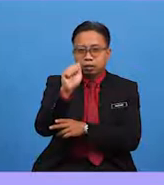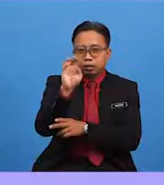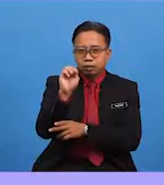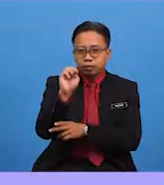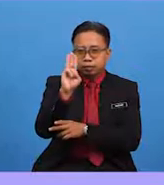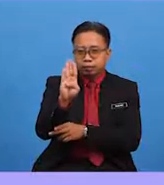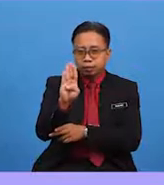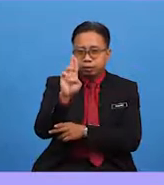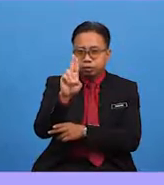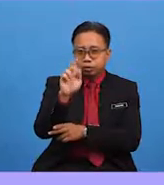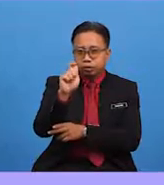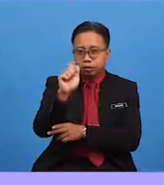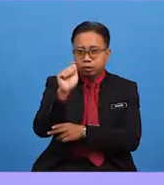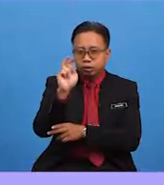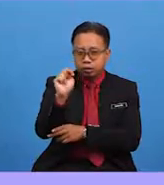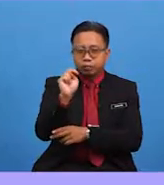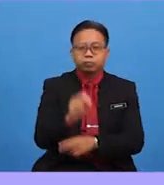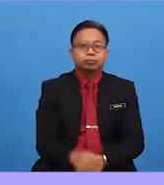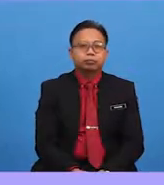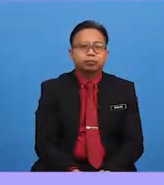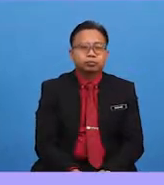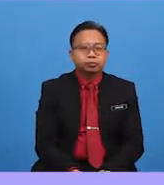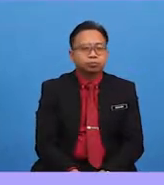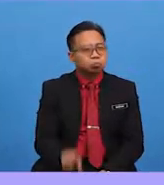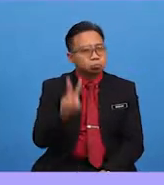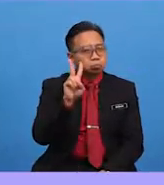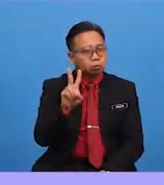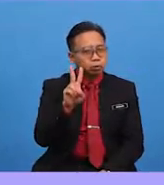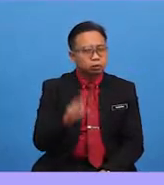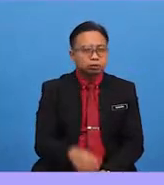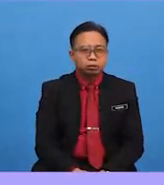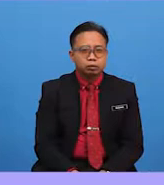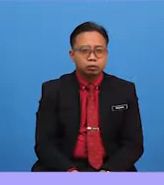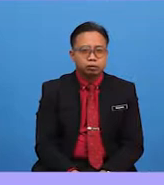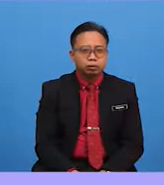Rambutan. Rambutan. Yang kedua,